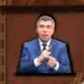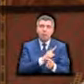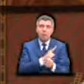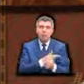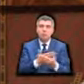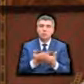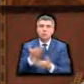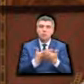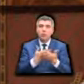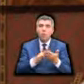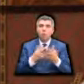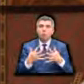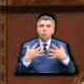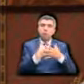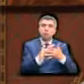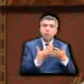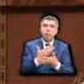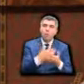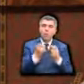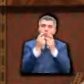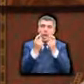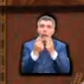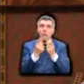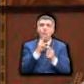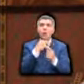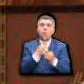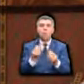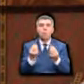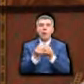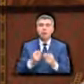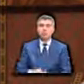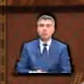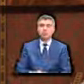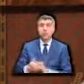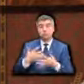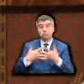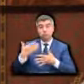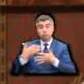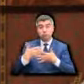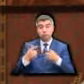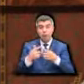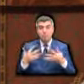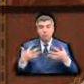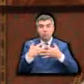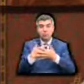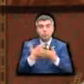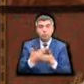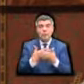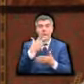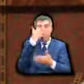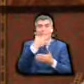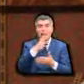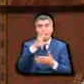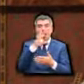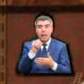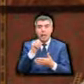إشراك فعاليات سواء في القطاع الخاص أو في العام. أيضا هذه العلاقة مع الدول الإفريقية هي تتميز بأنها